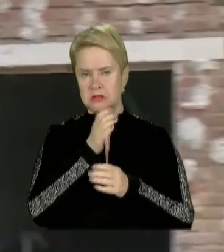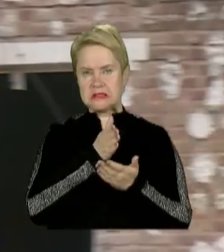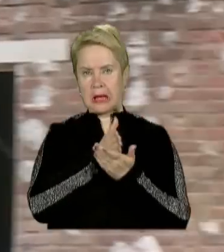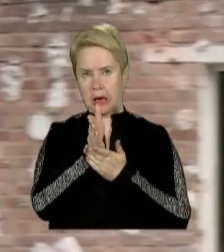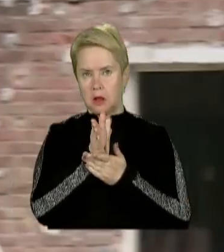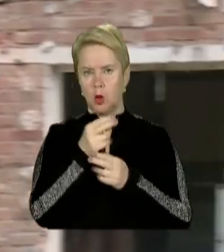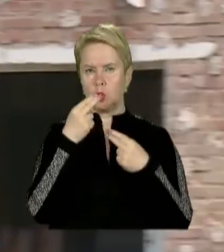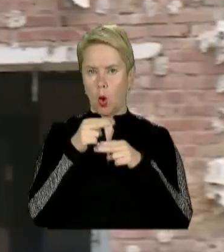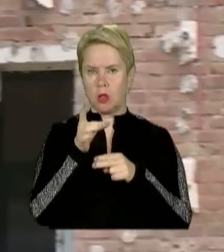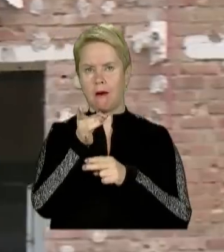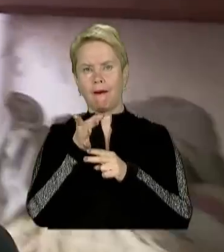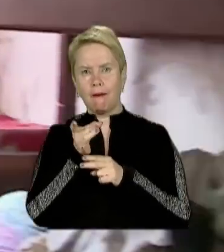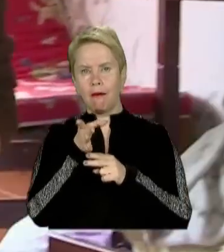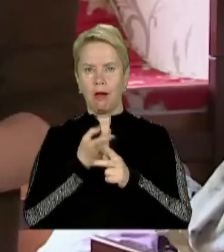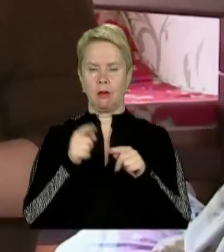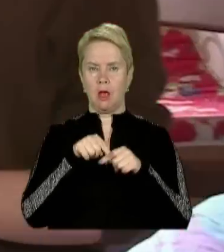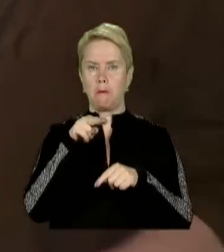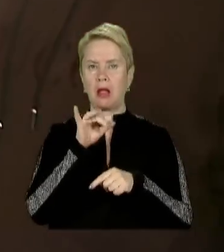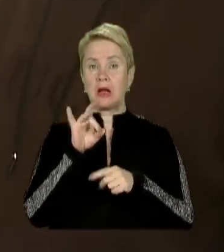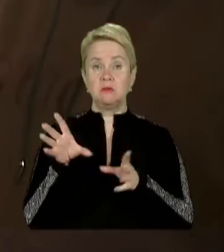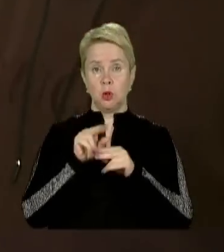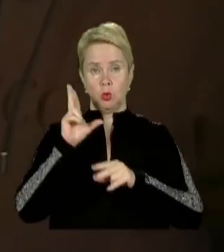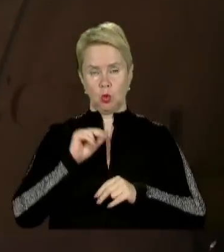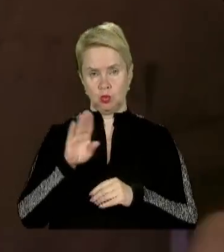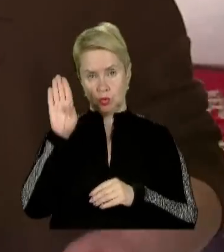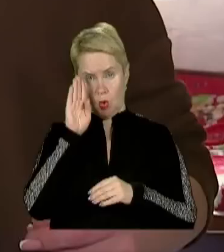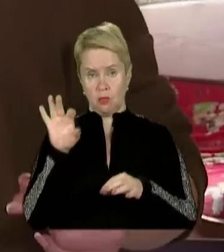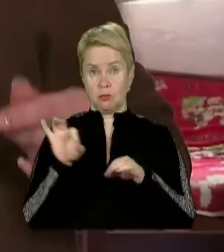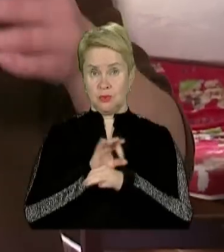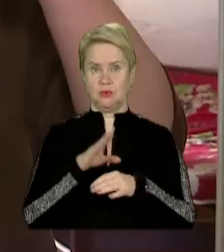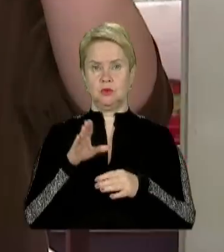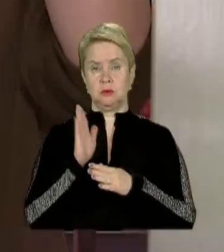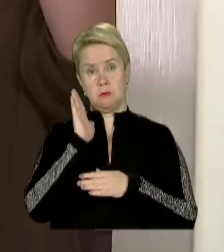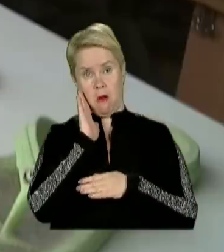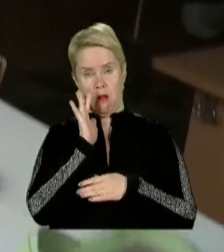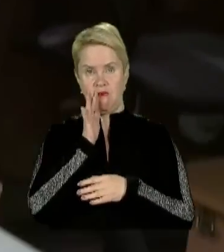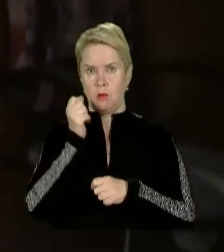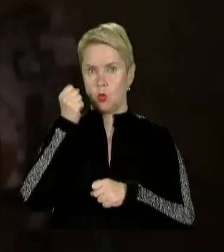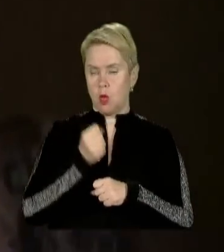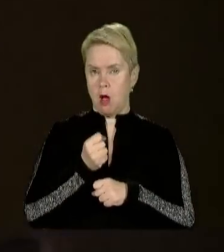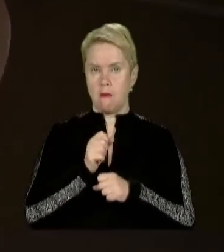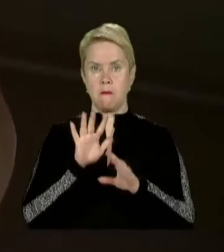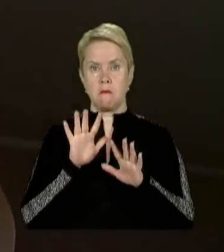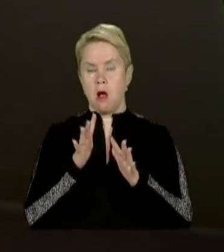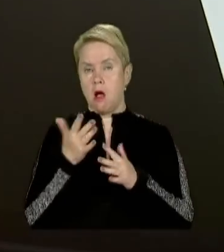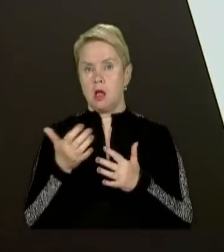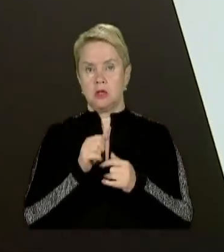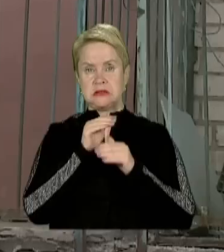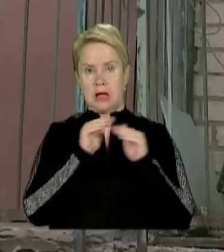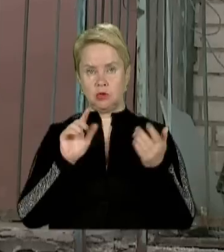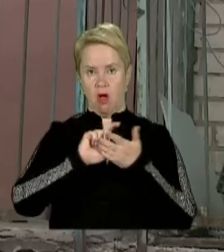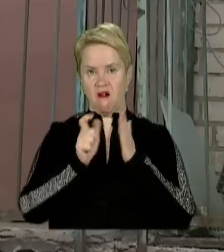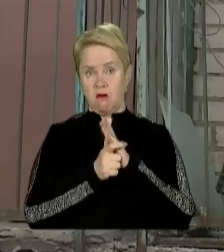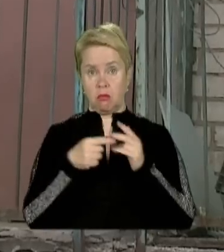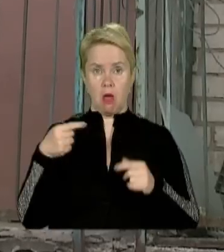скерували на нього дрони та ракети. Пані Ірина з донькою та чоловіком у момент удару спали вдома, аж вмить їхня затишна